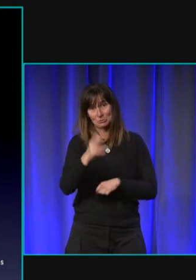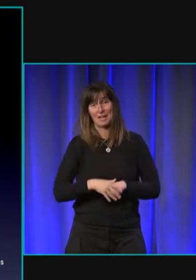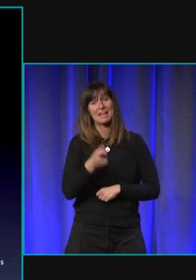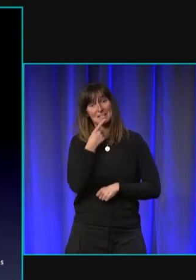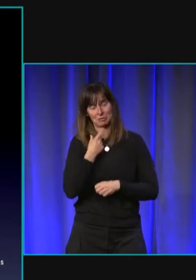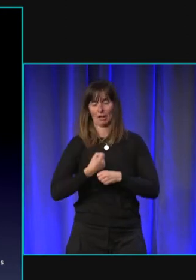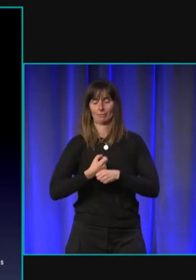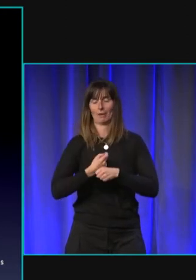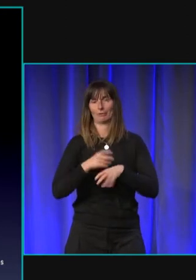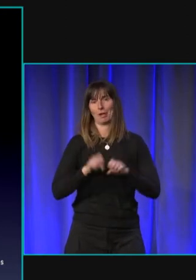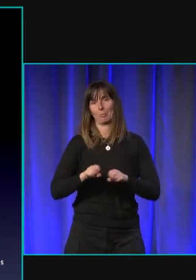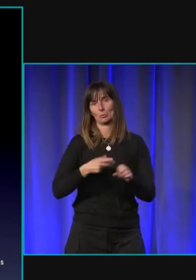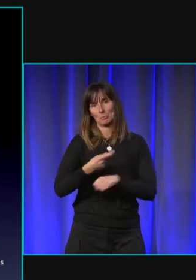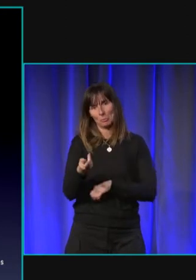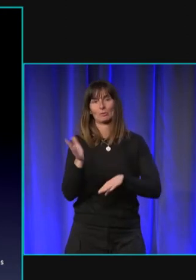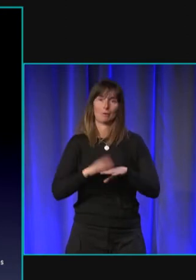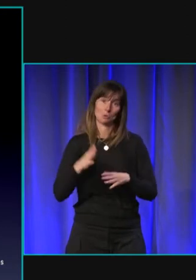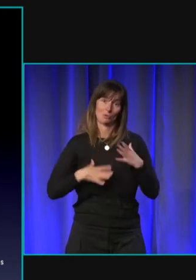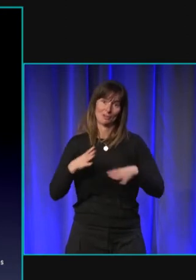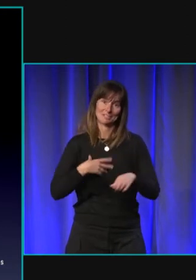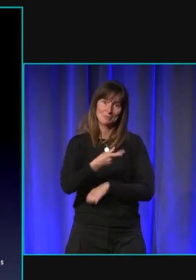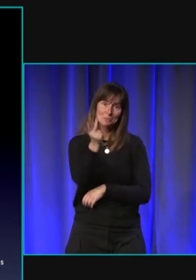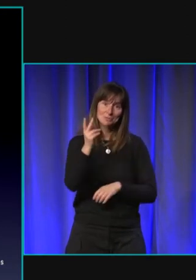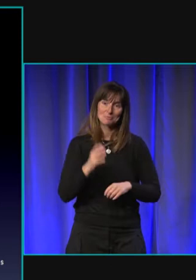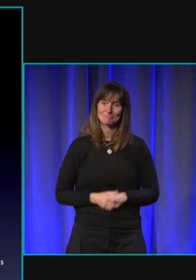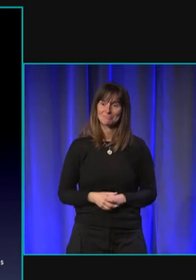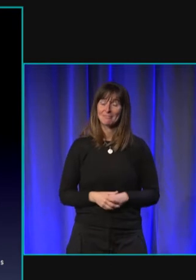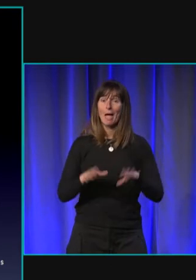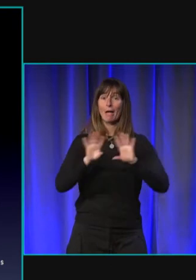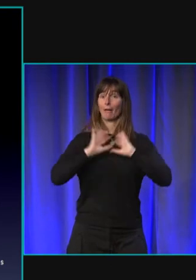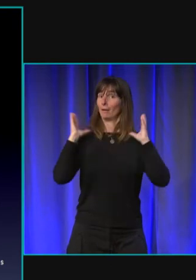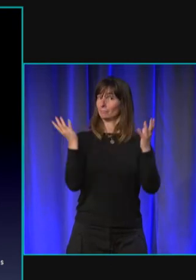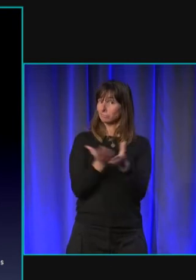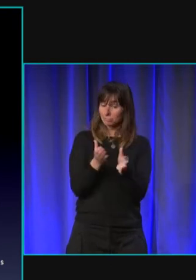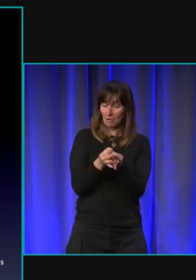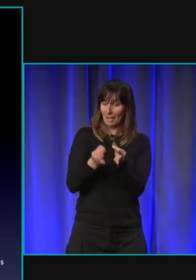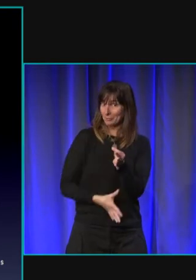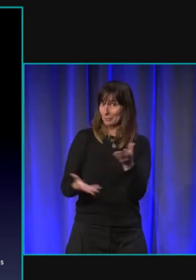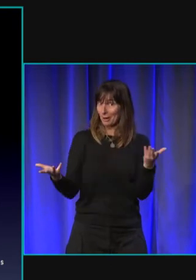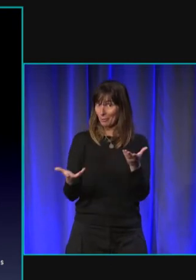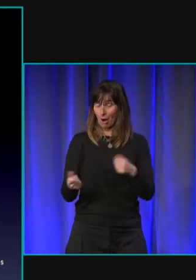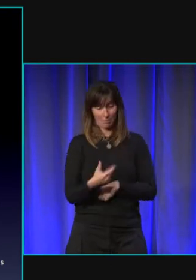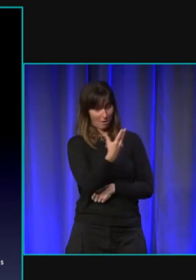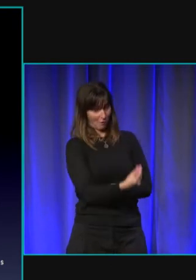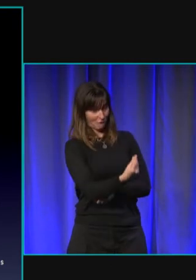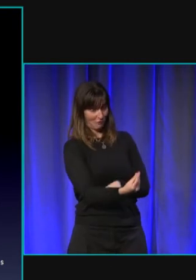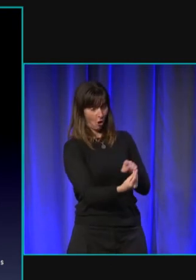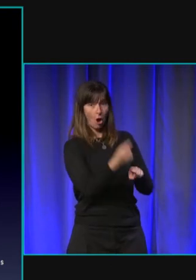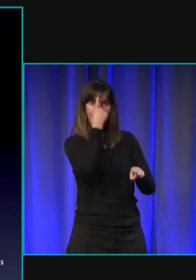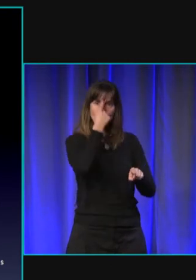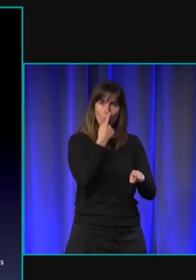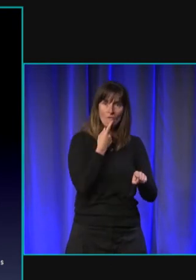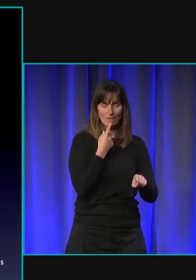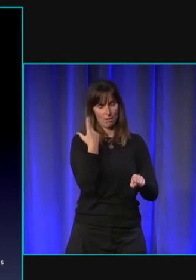de déchets et donc plus de fatigue. Donc vous voyez, à partir de ces résultats, on en a conclu que les enfants avaient un profil